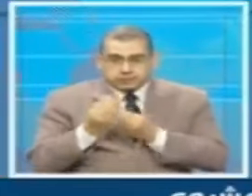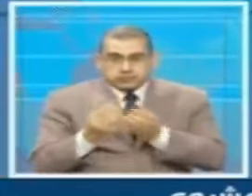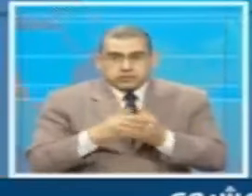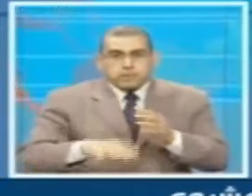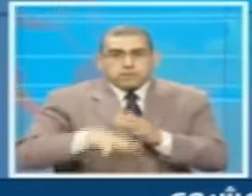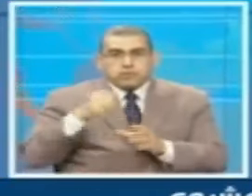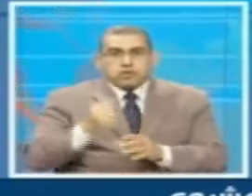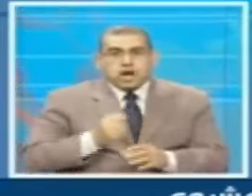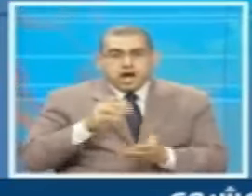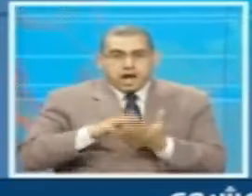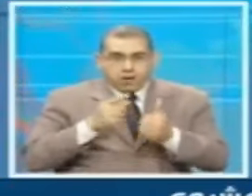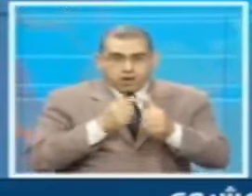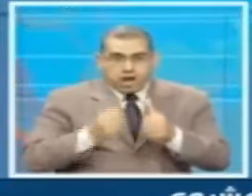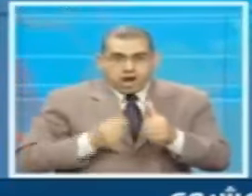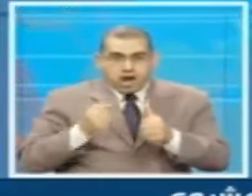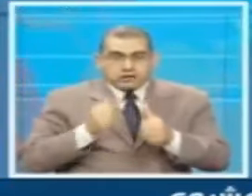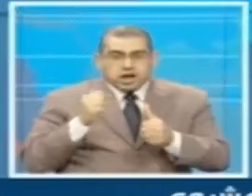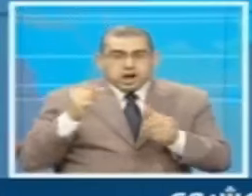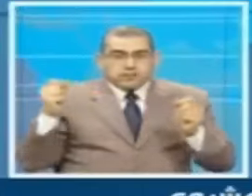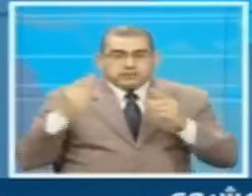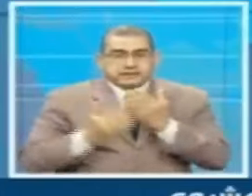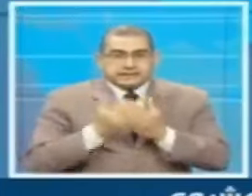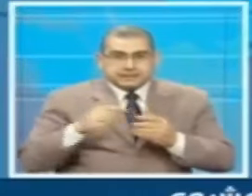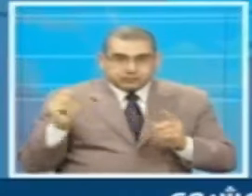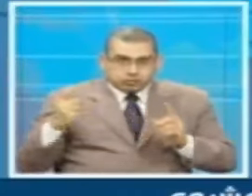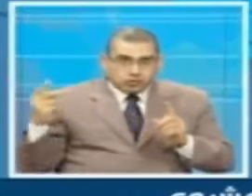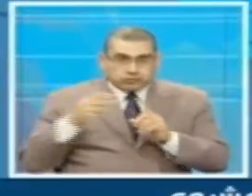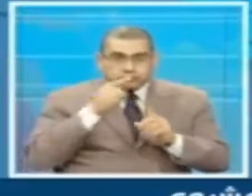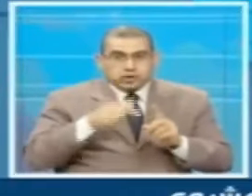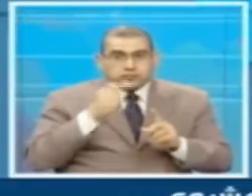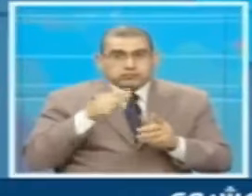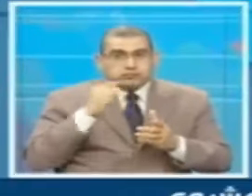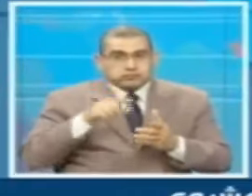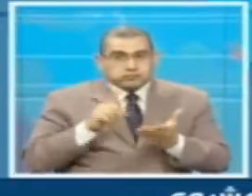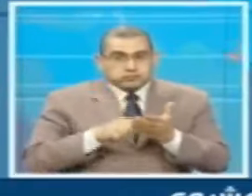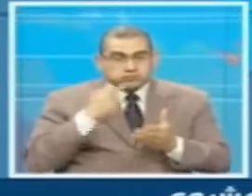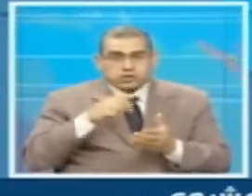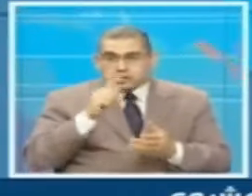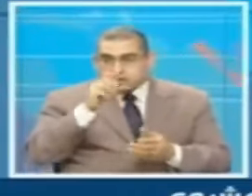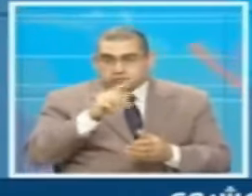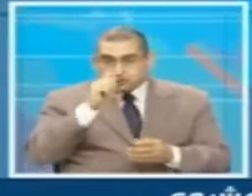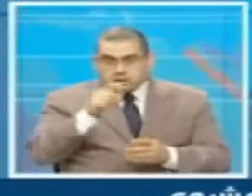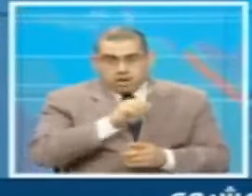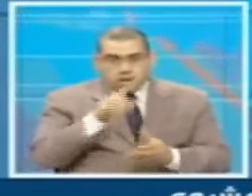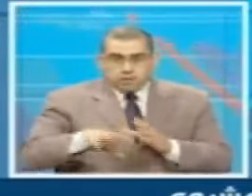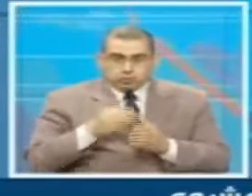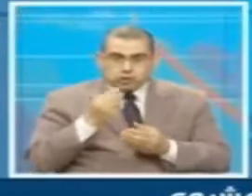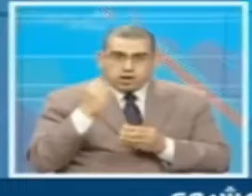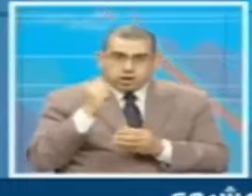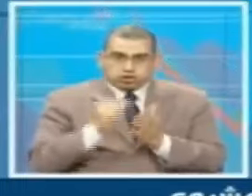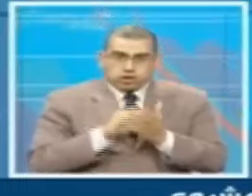تنفيذ مشروع الخط الأول من شبكة القطار الكهربائي السريع، مؤكدا أنه لن يدار أحد من تلك المشروعات